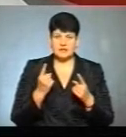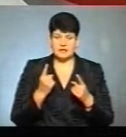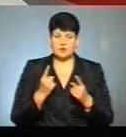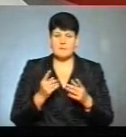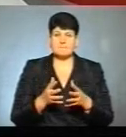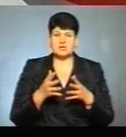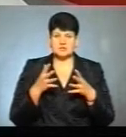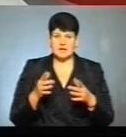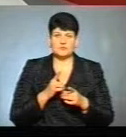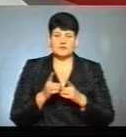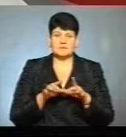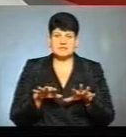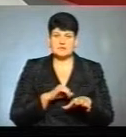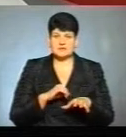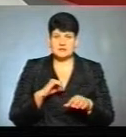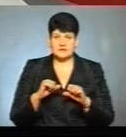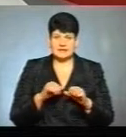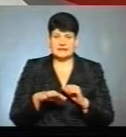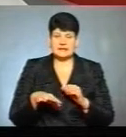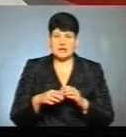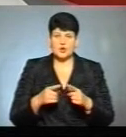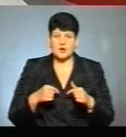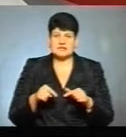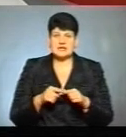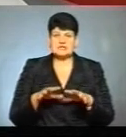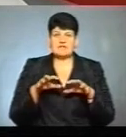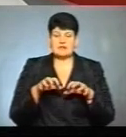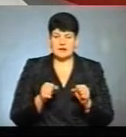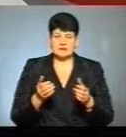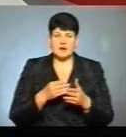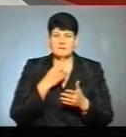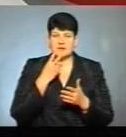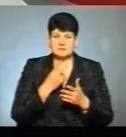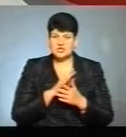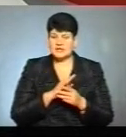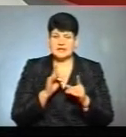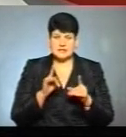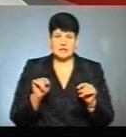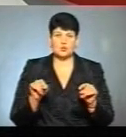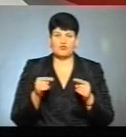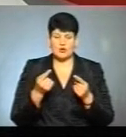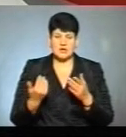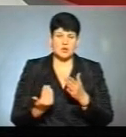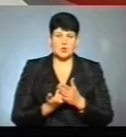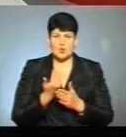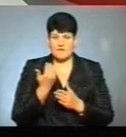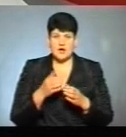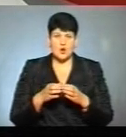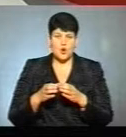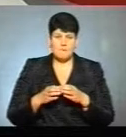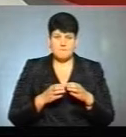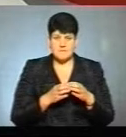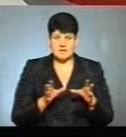великомасштабної реформи місцевого самоврядування і територіальної організації влади, яка передбачає не тільки утворення нових громад